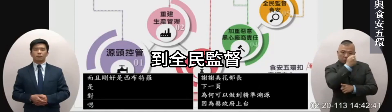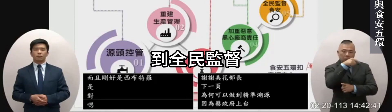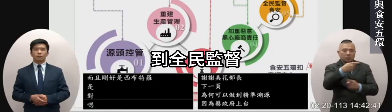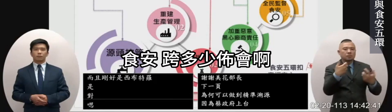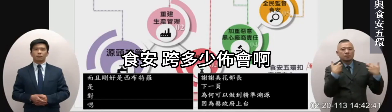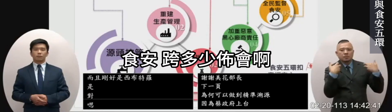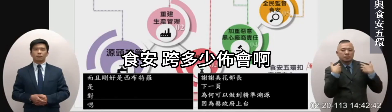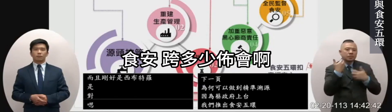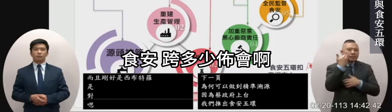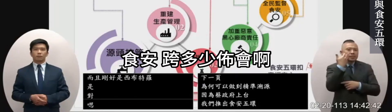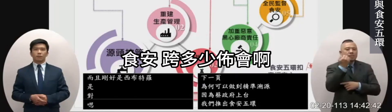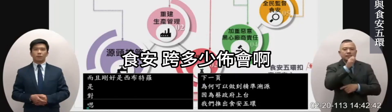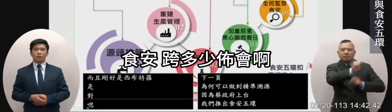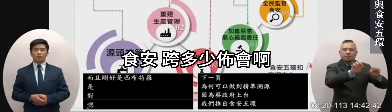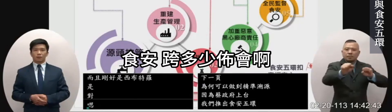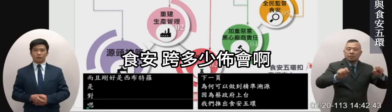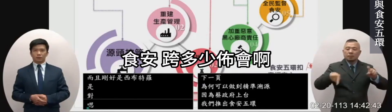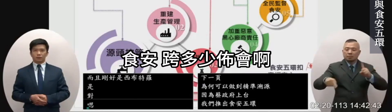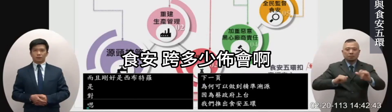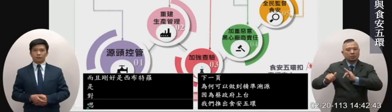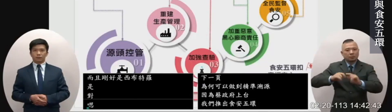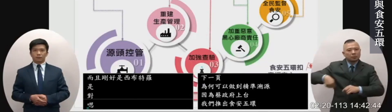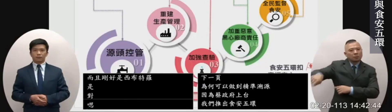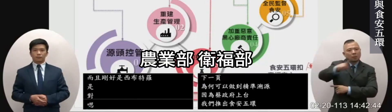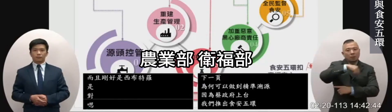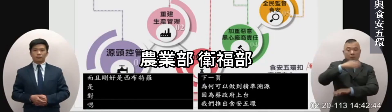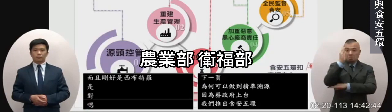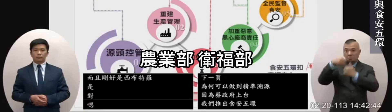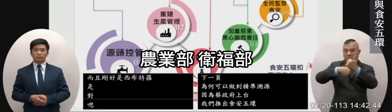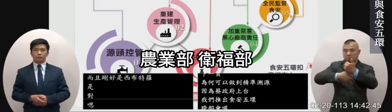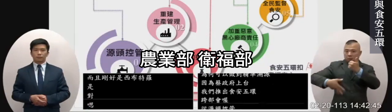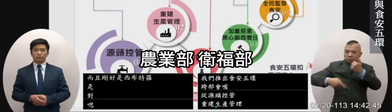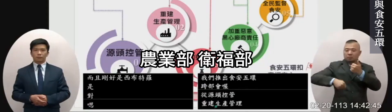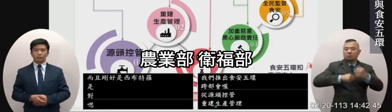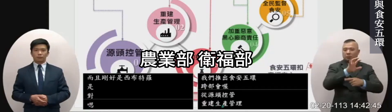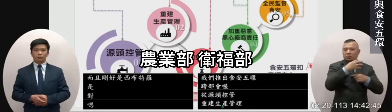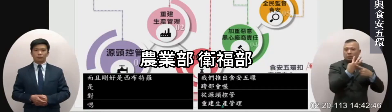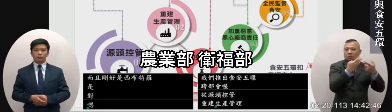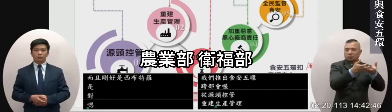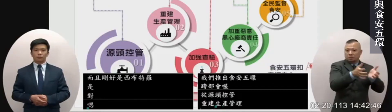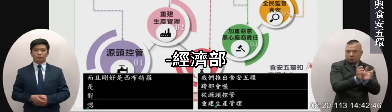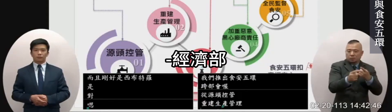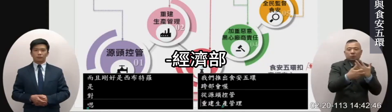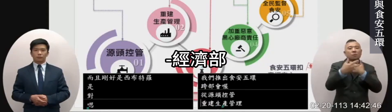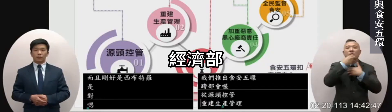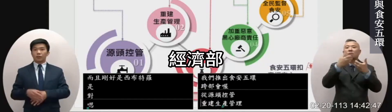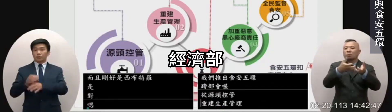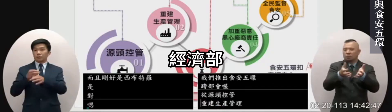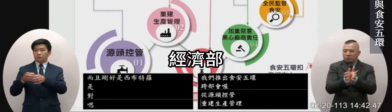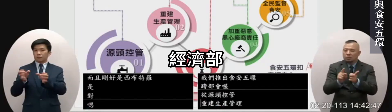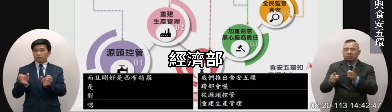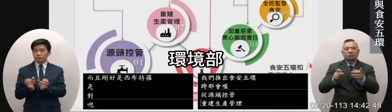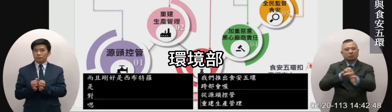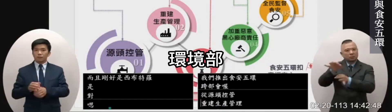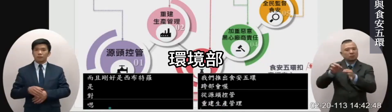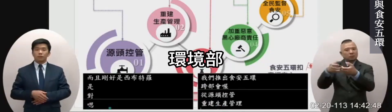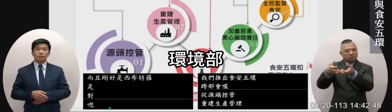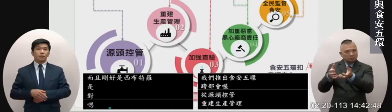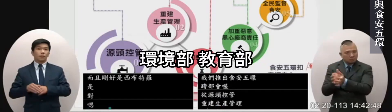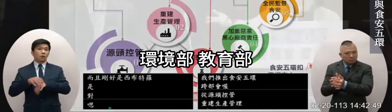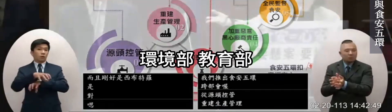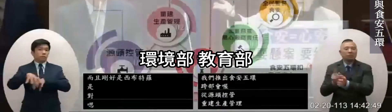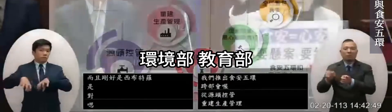民监督十安，跨多少部会啊？农业部、卫福部、 经济部、 经济部、 环境